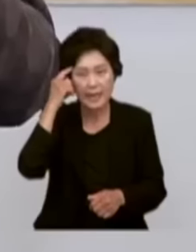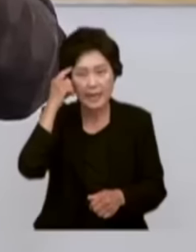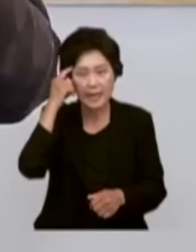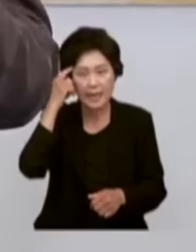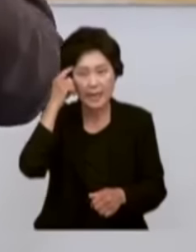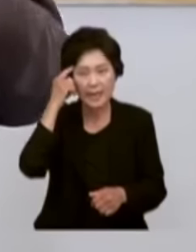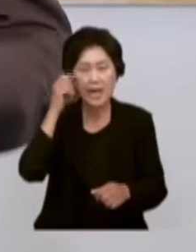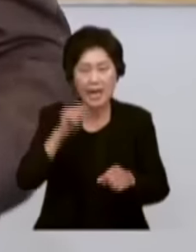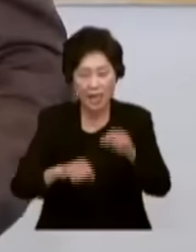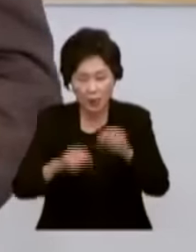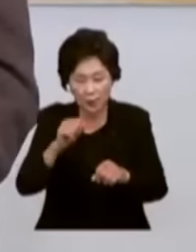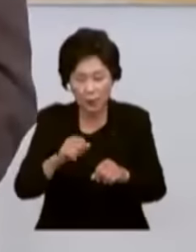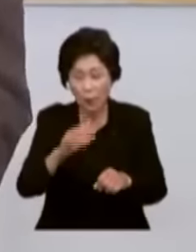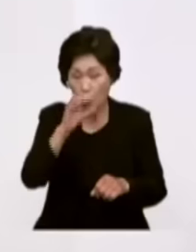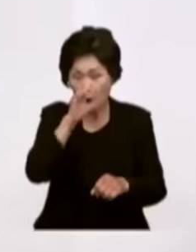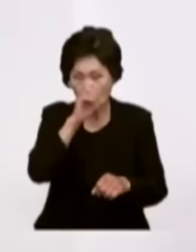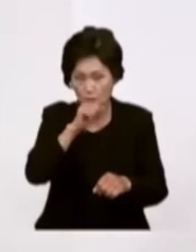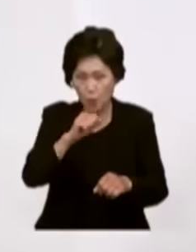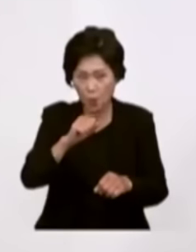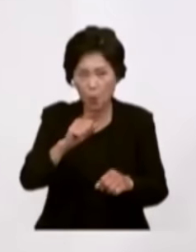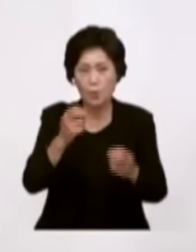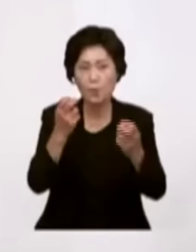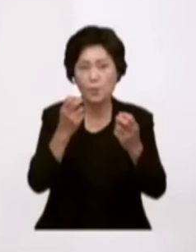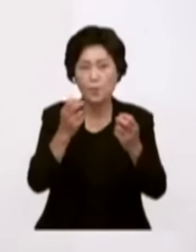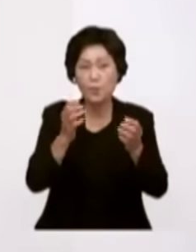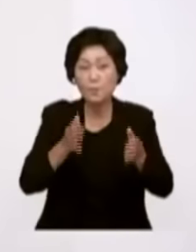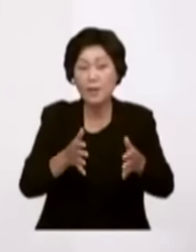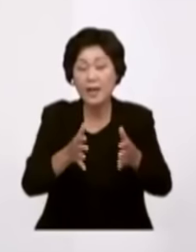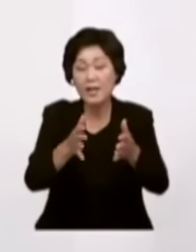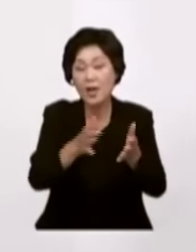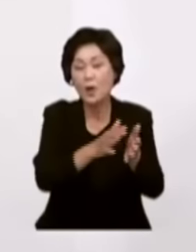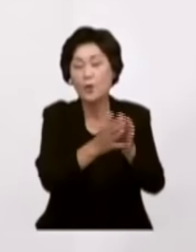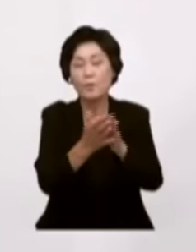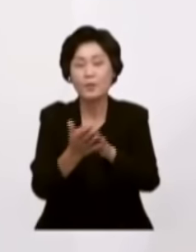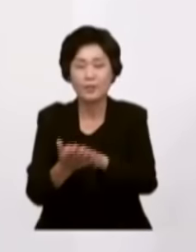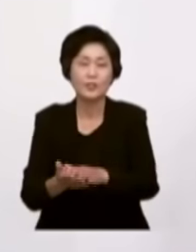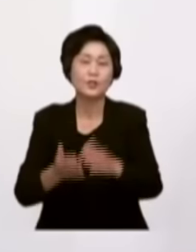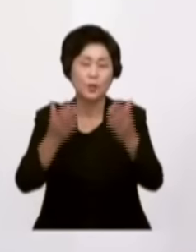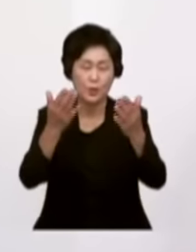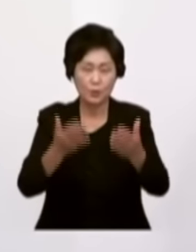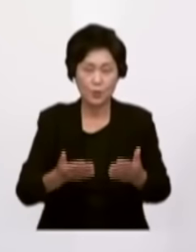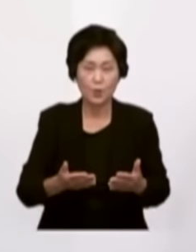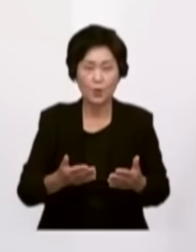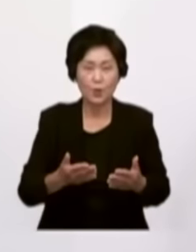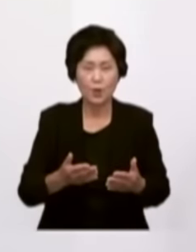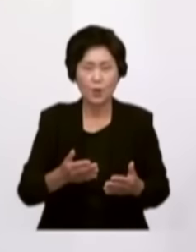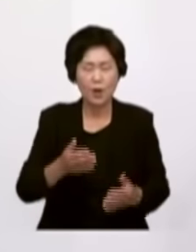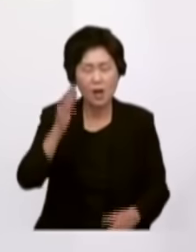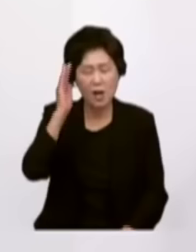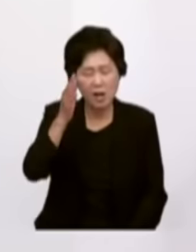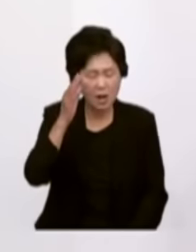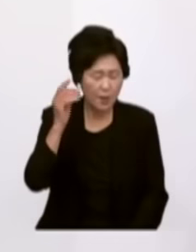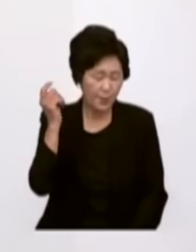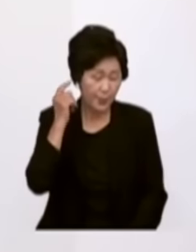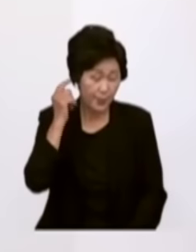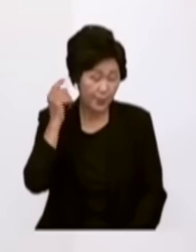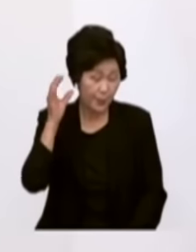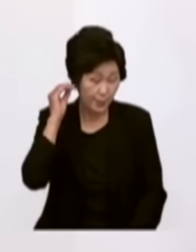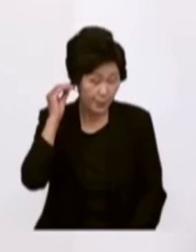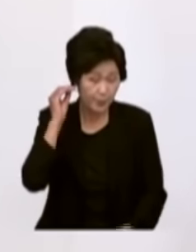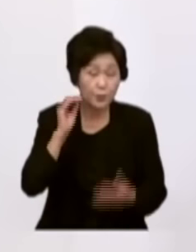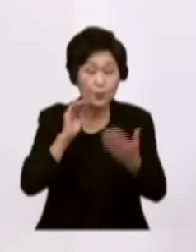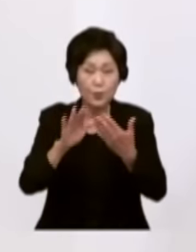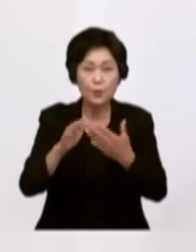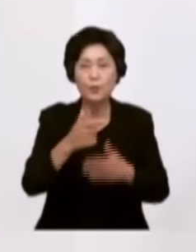주더라고요. 네. 성령의 샤워. 예, 네, 그렇죠. 네, 네. 그러니까 매일 이렇게 무조건 저렇게 해서 아, 이 샤워. 저기 설교 듣고 나면은 너무